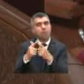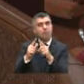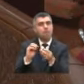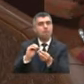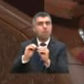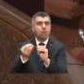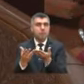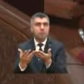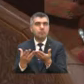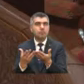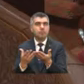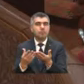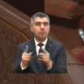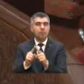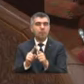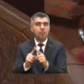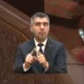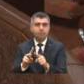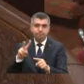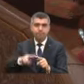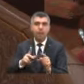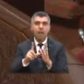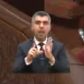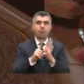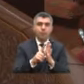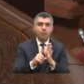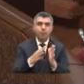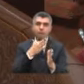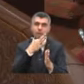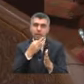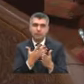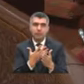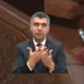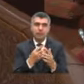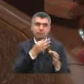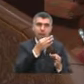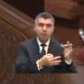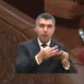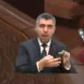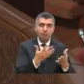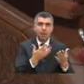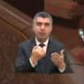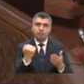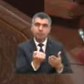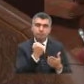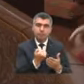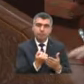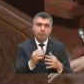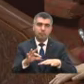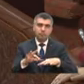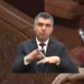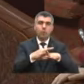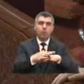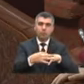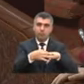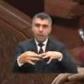الإشكالات اللي عندها علاقة بالتنزيل فيما يتعلق بتدين الأحكام، الأمور المتعلقة بالطلاق، بالزواج،